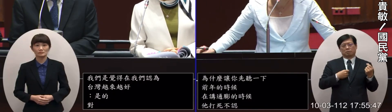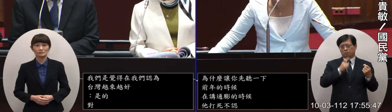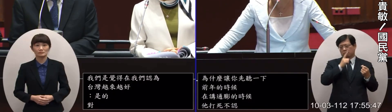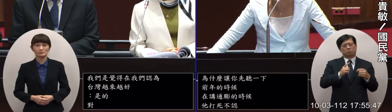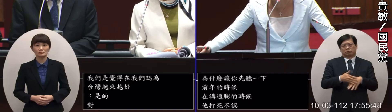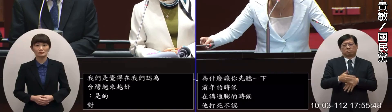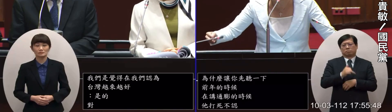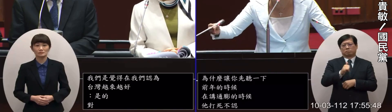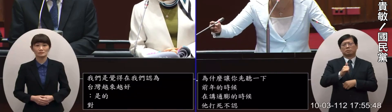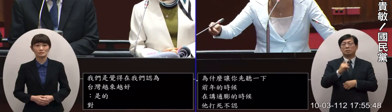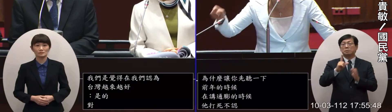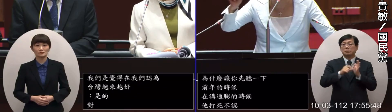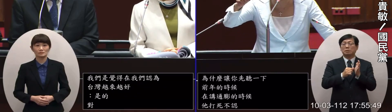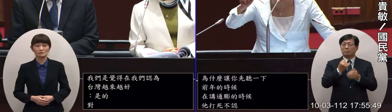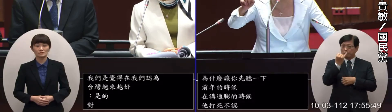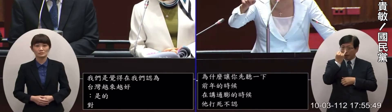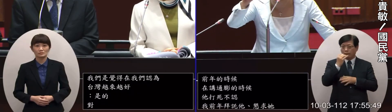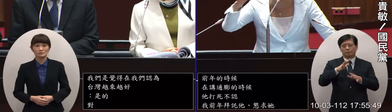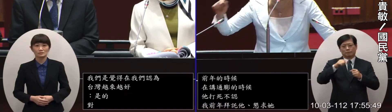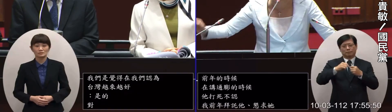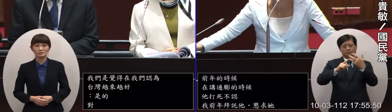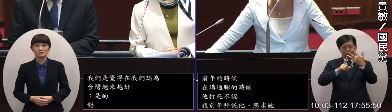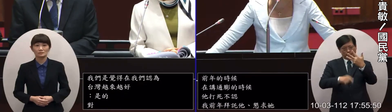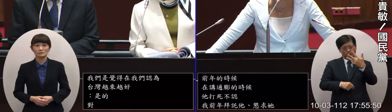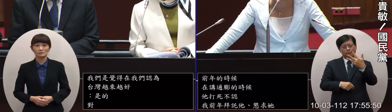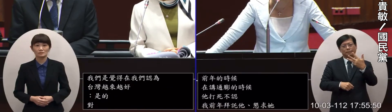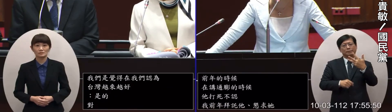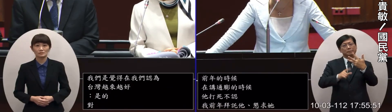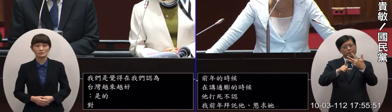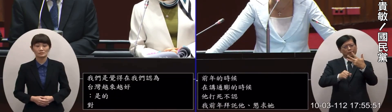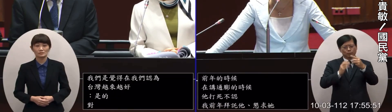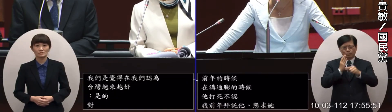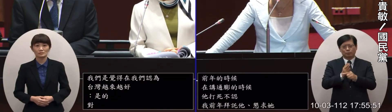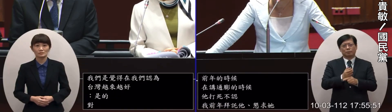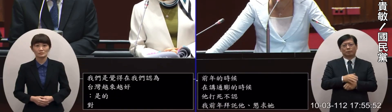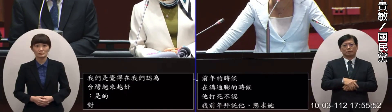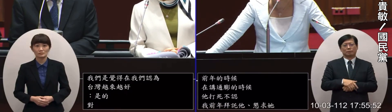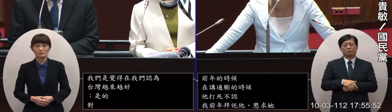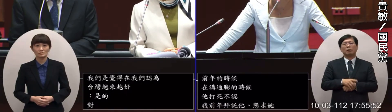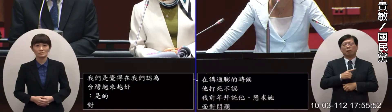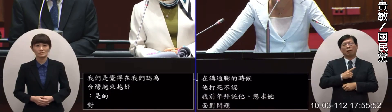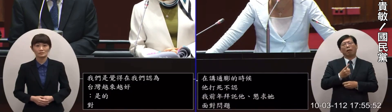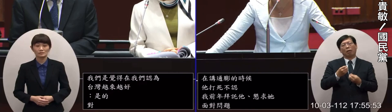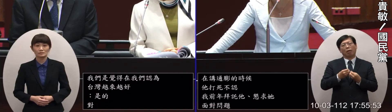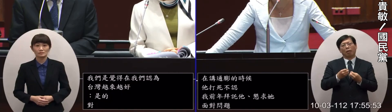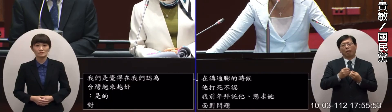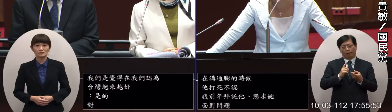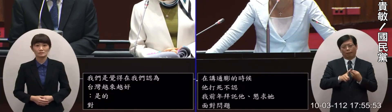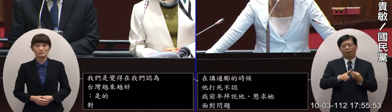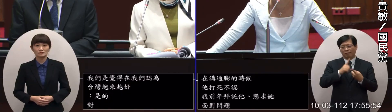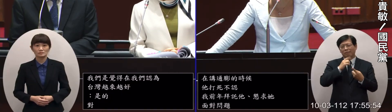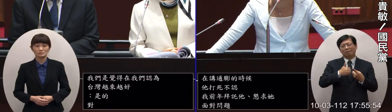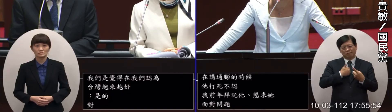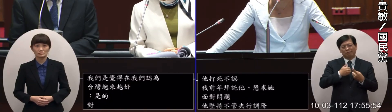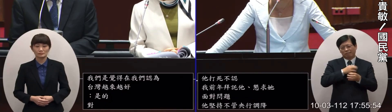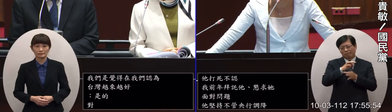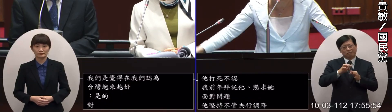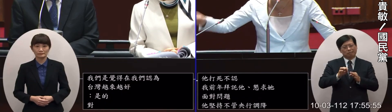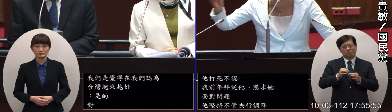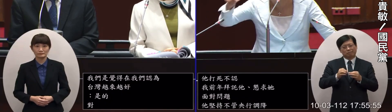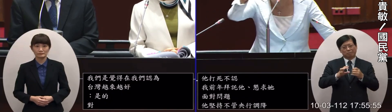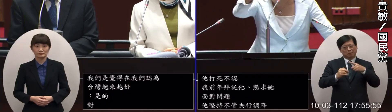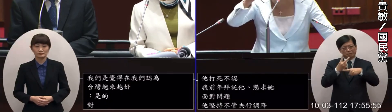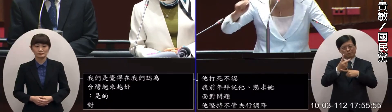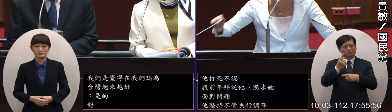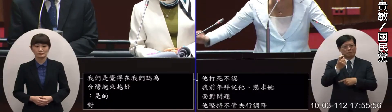认。什么时候认呢？今年的八月的时候，八月中的时候，他就说：“哎，的确没有办法保